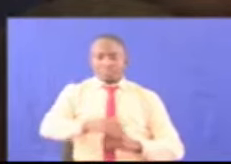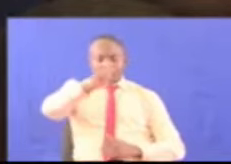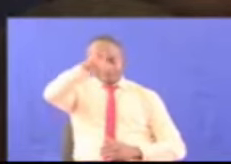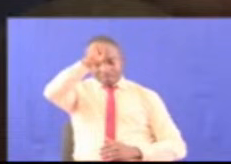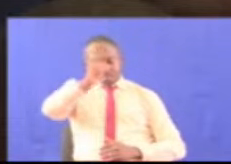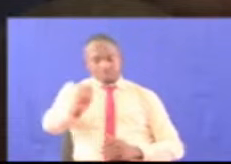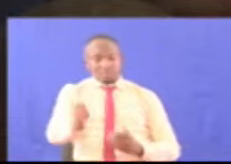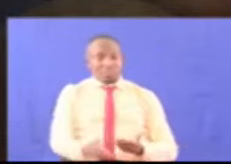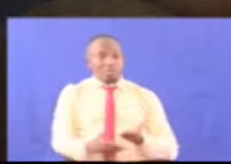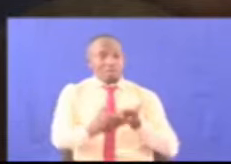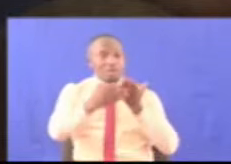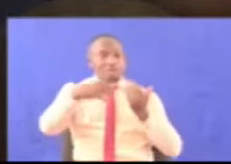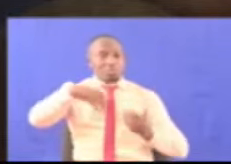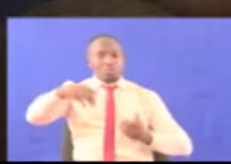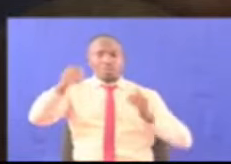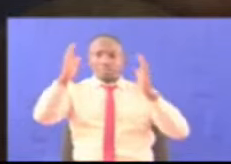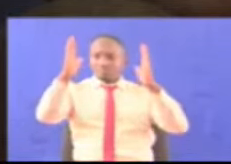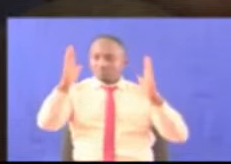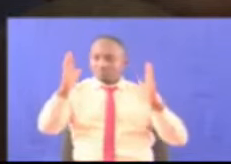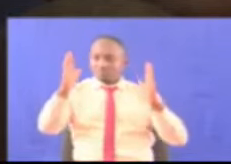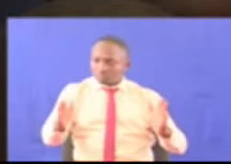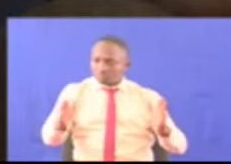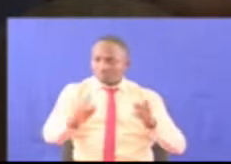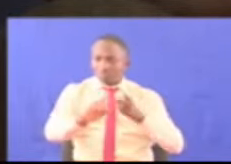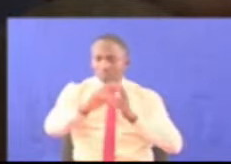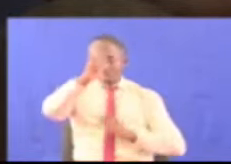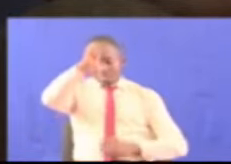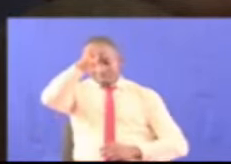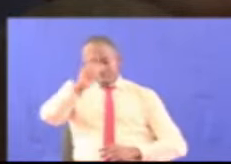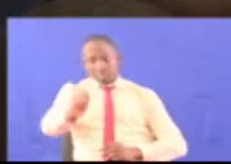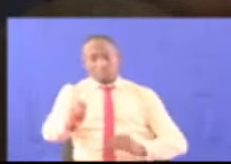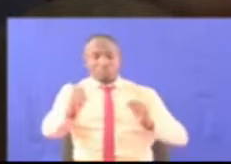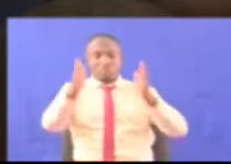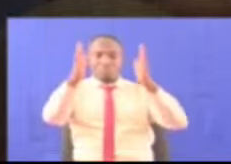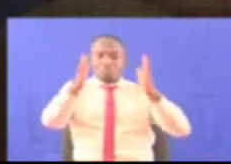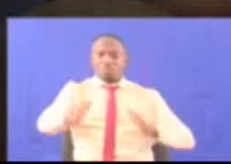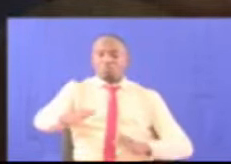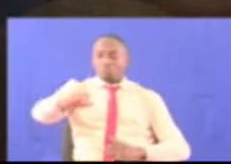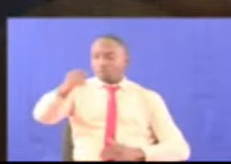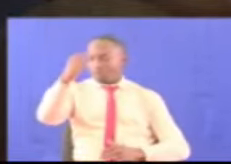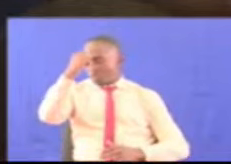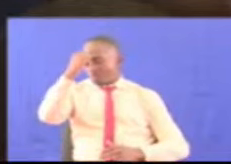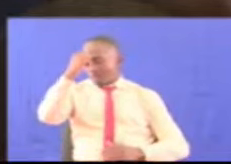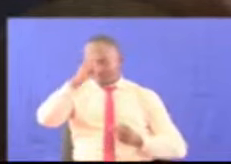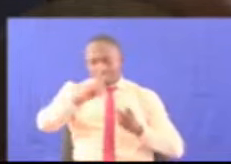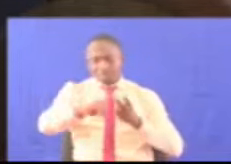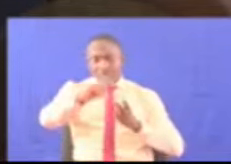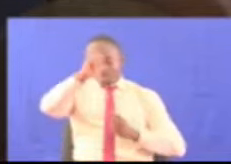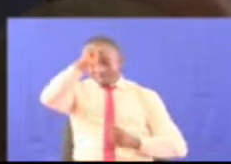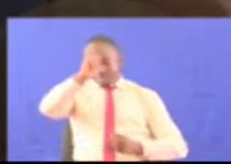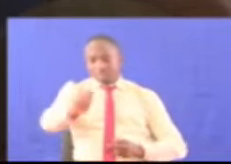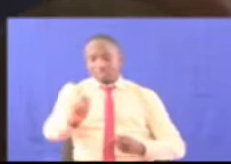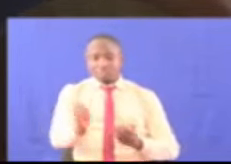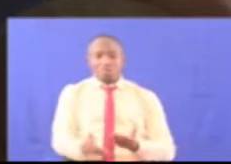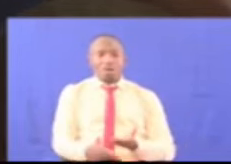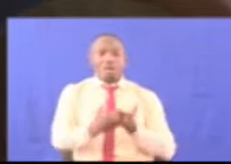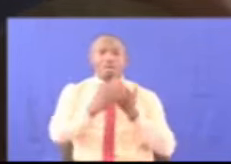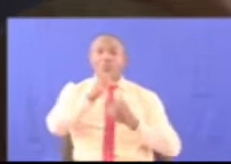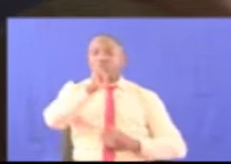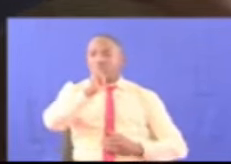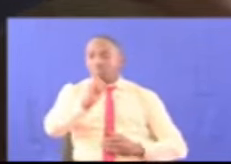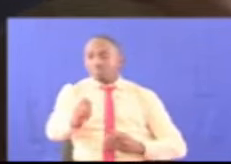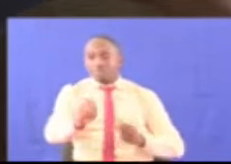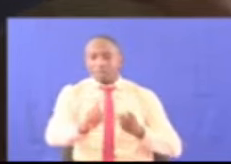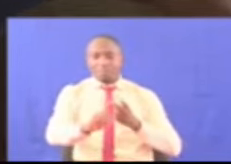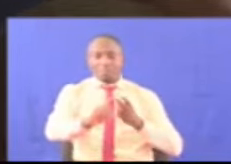wa Mkoa wetu wa Dodoma, Mheshimiwa Naibu Spika na Katibu wetu wa Bunge, waheshimiwa sana